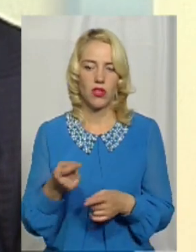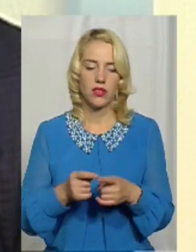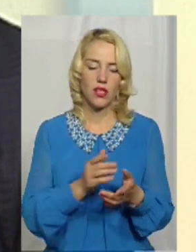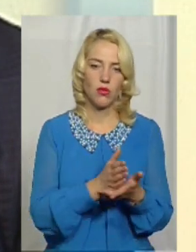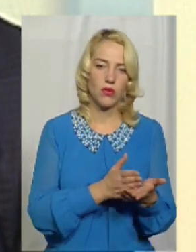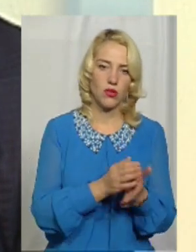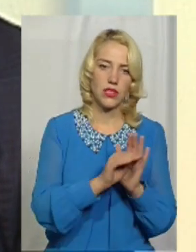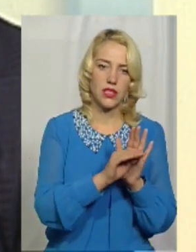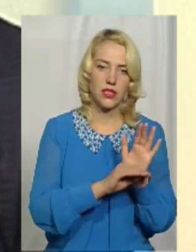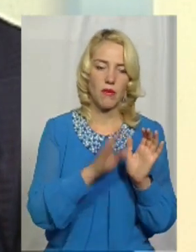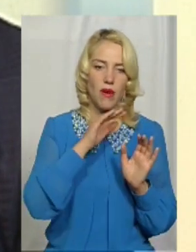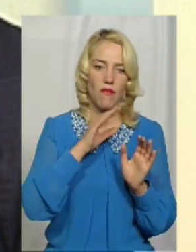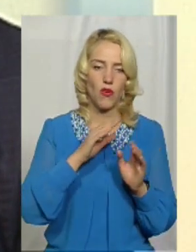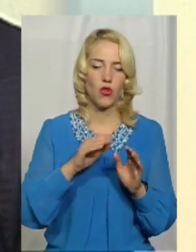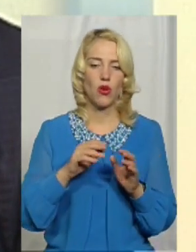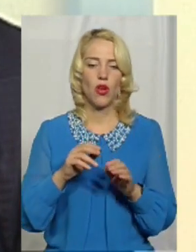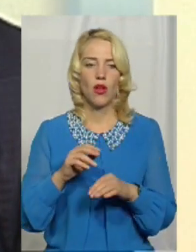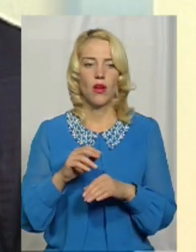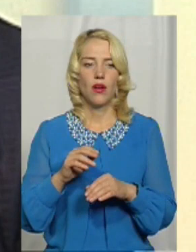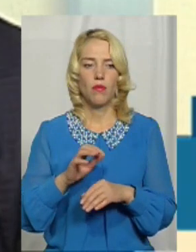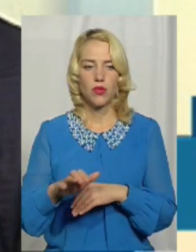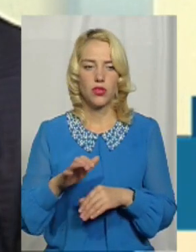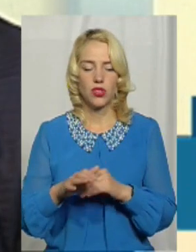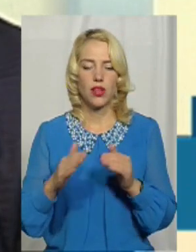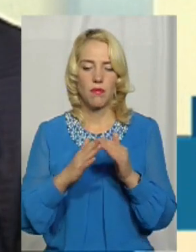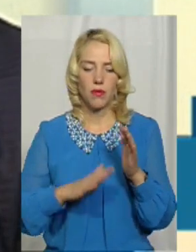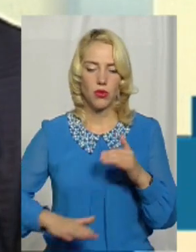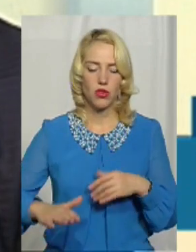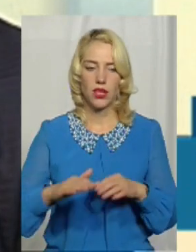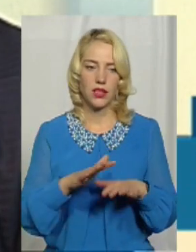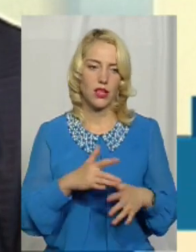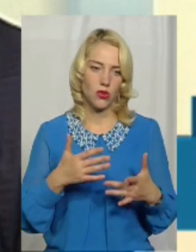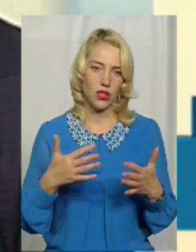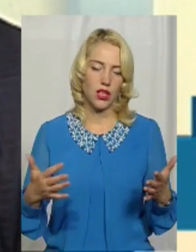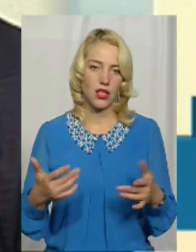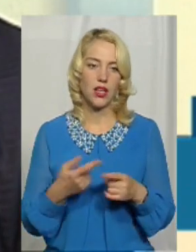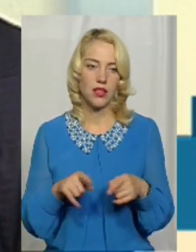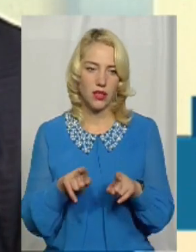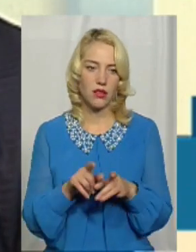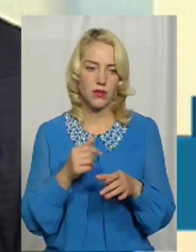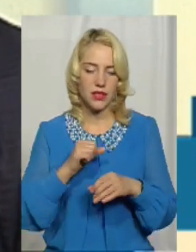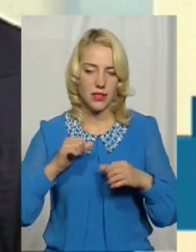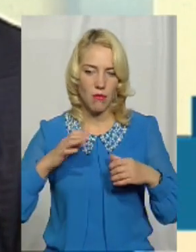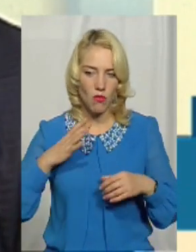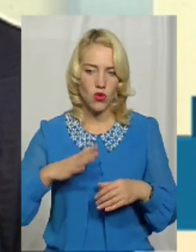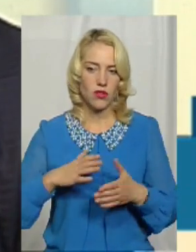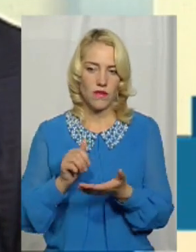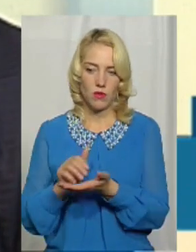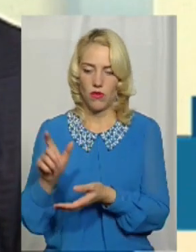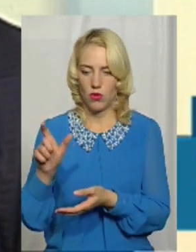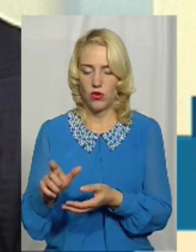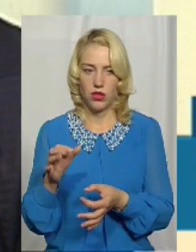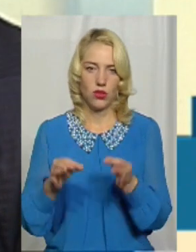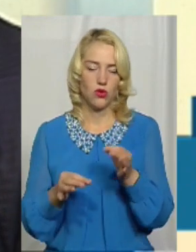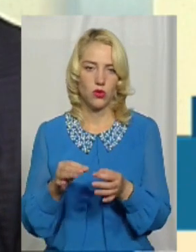обслуговування систем водопостачання, прибудинкових територій і так далі. В таких випадках ми змушені відмовити особі, тому